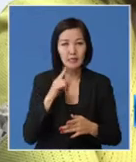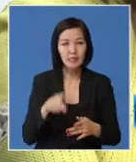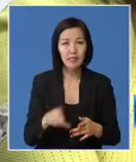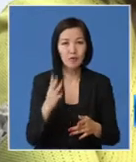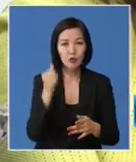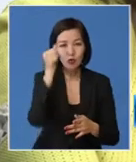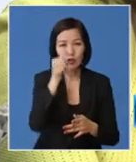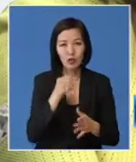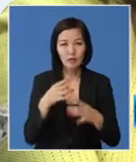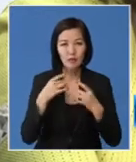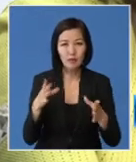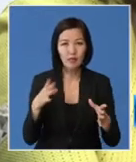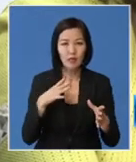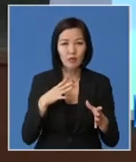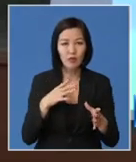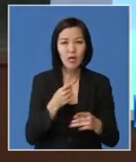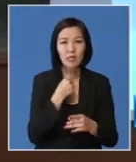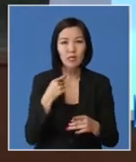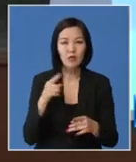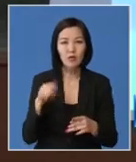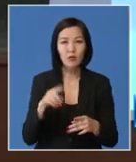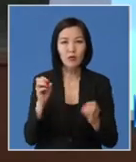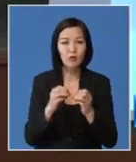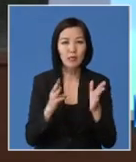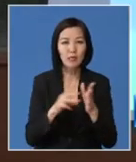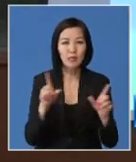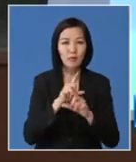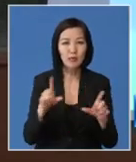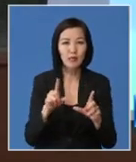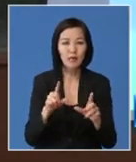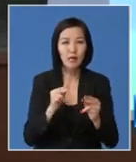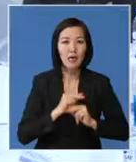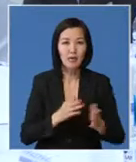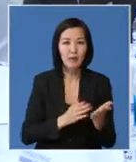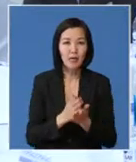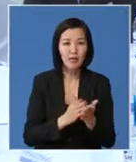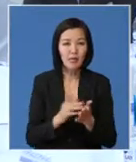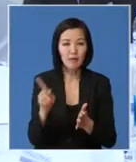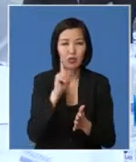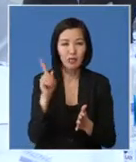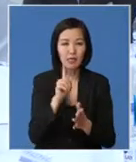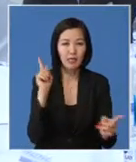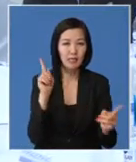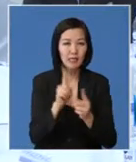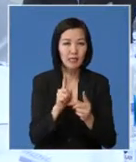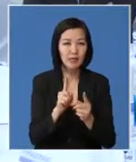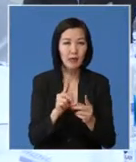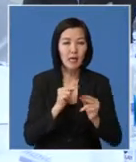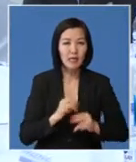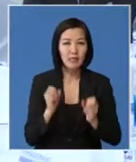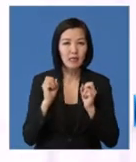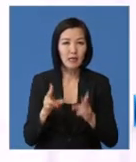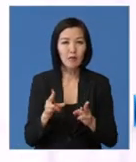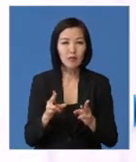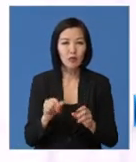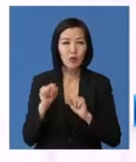жылдан бастап аталып өтіледі. Осы датаға орай Талдықорғандағы нөмірі 18 мектепте еңбек ардагерлерімен жастар бас қосып, еңбек қауіпсіздігі